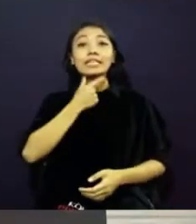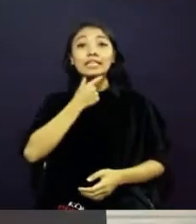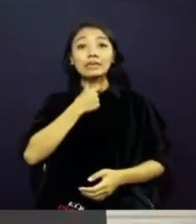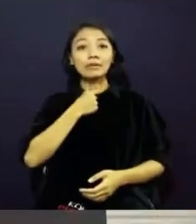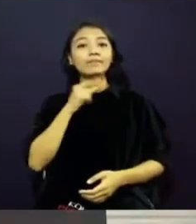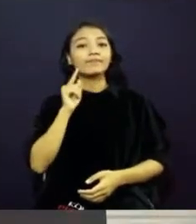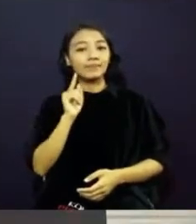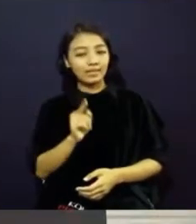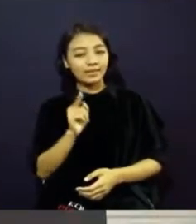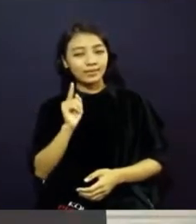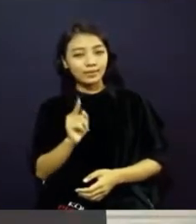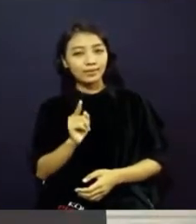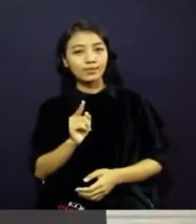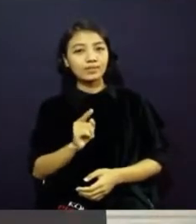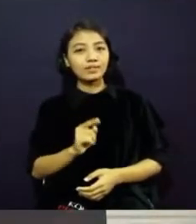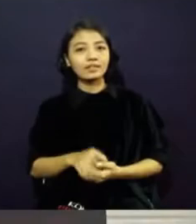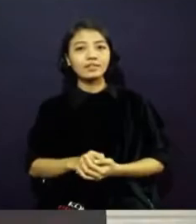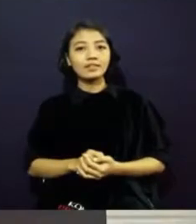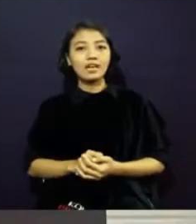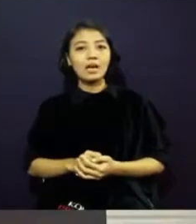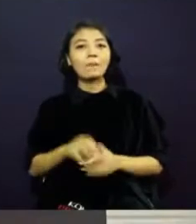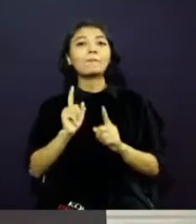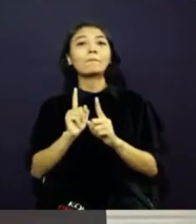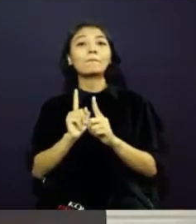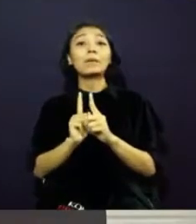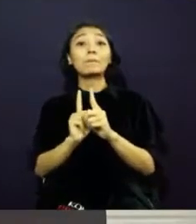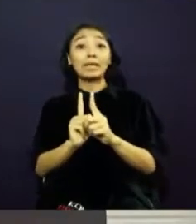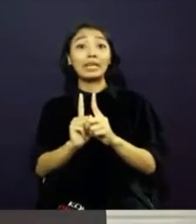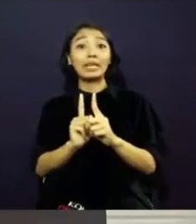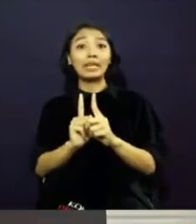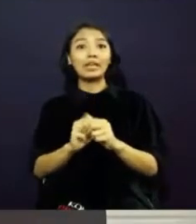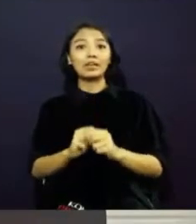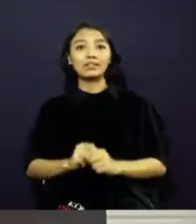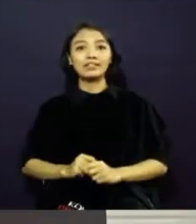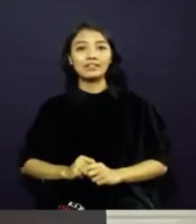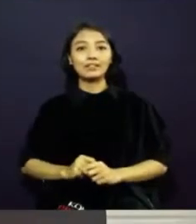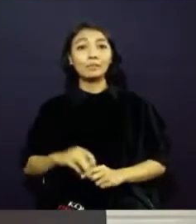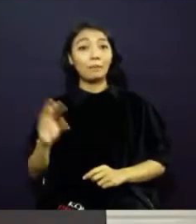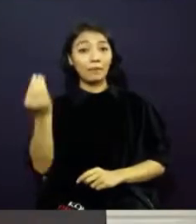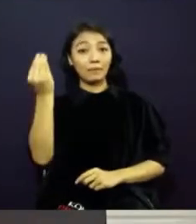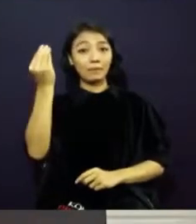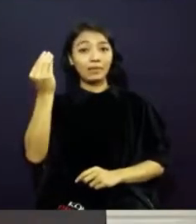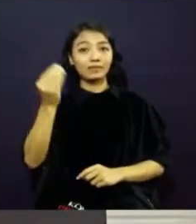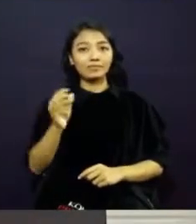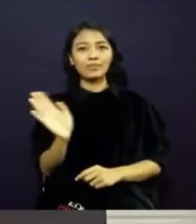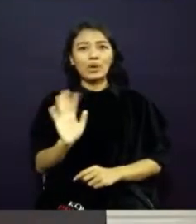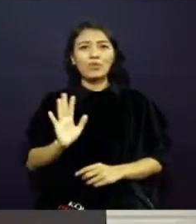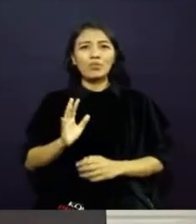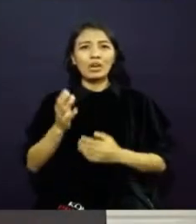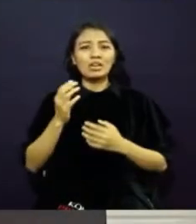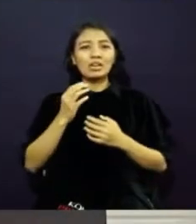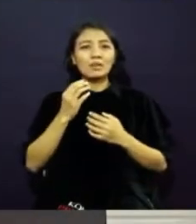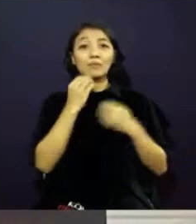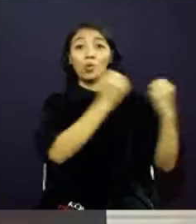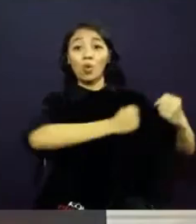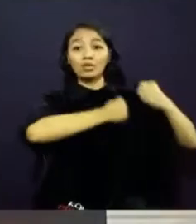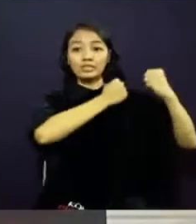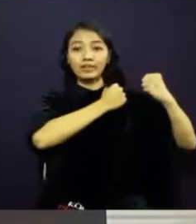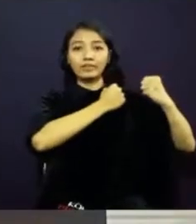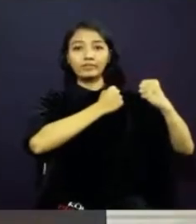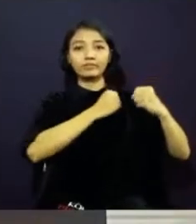adalah pemimpin bukan penguasa Hai sebagai